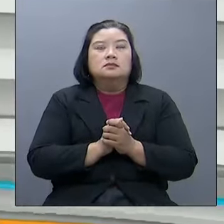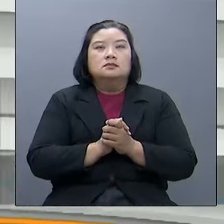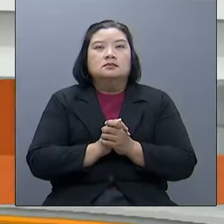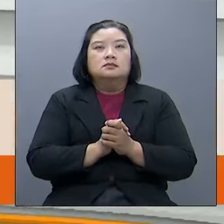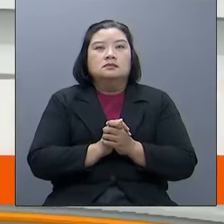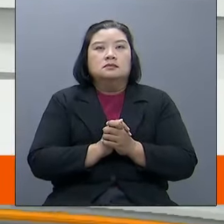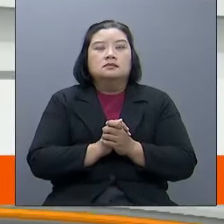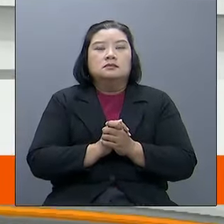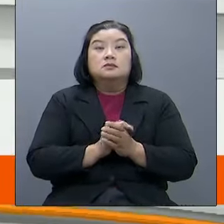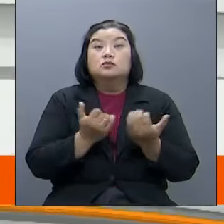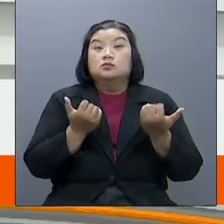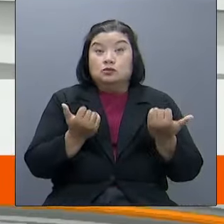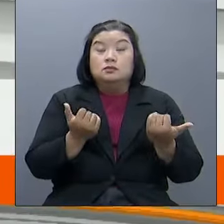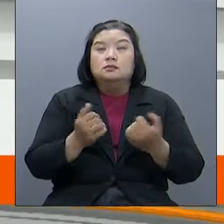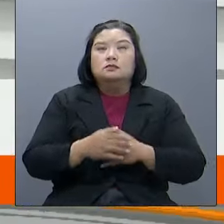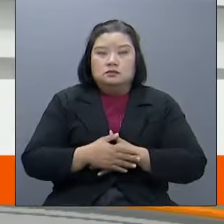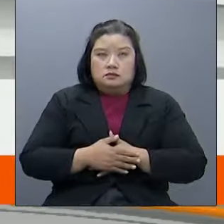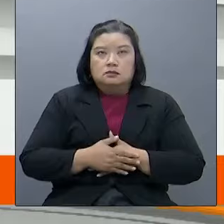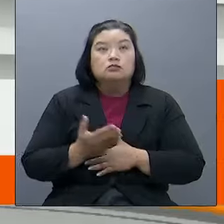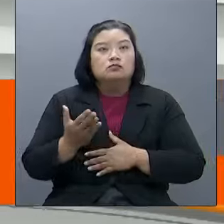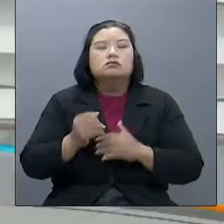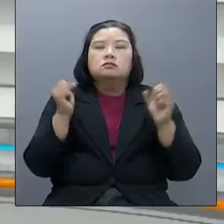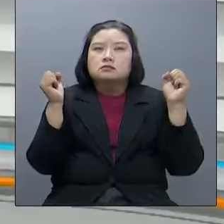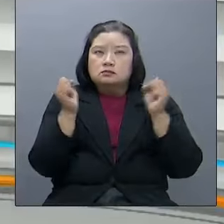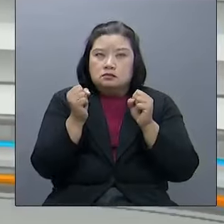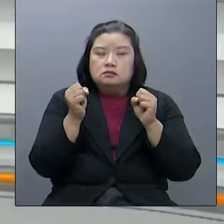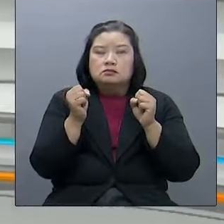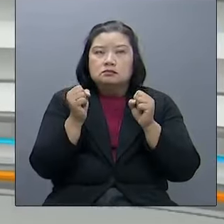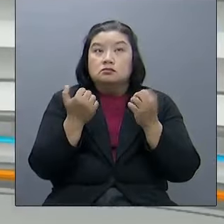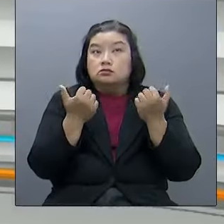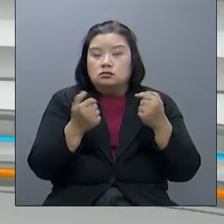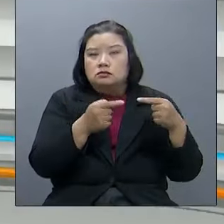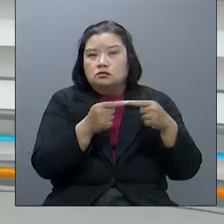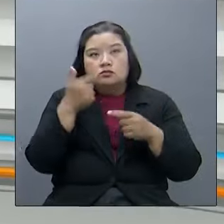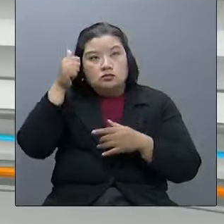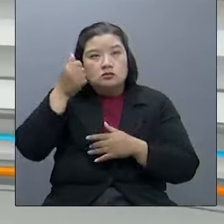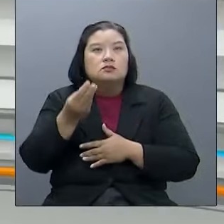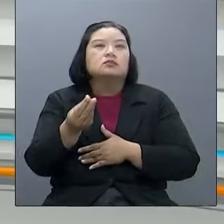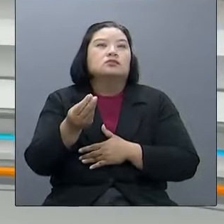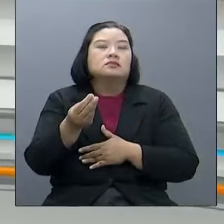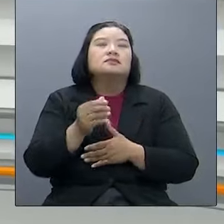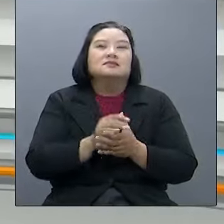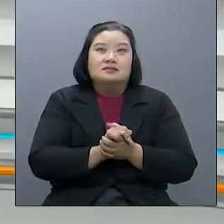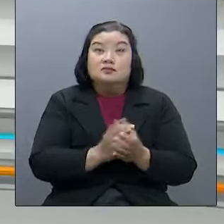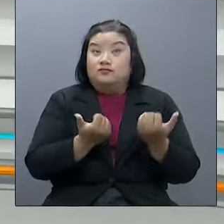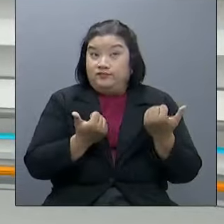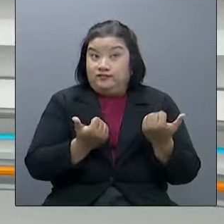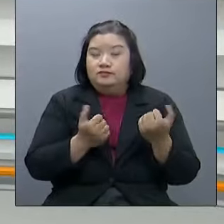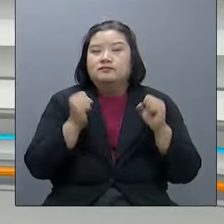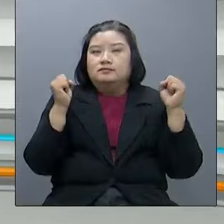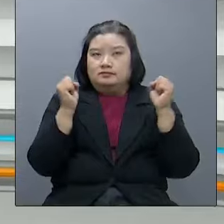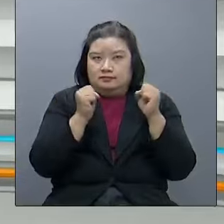สวัสดีค่ะวันนี้เราจะมาดูกันนะคะว่าอากาศที่หนาวเย็นในรอบนี้เนี่ยจะอยู่ต่ออีกสักกี่วันนะคะมาเริ่มจากวันนี้นะคะมวลอากาศ